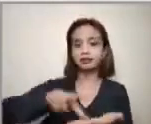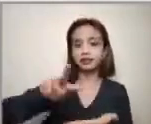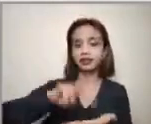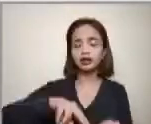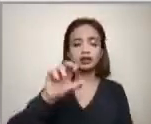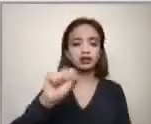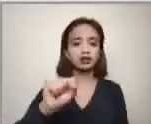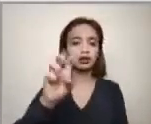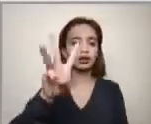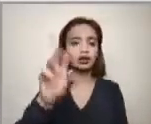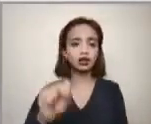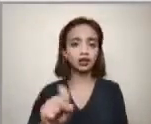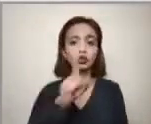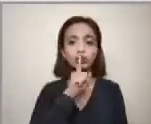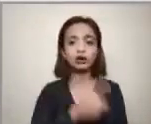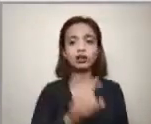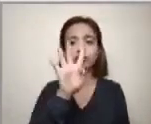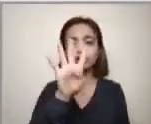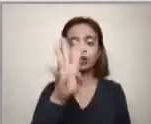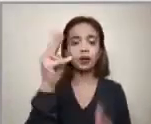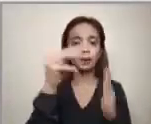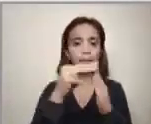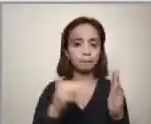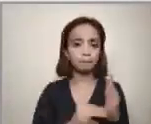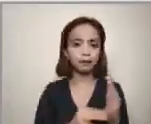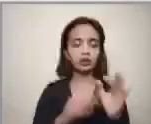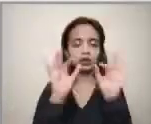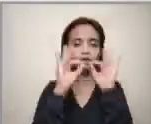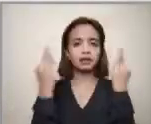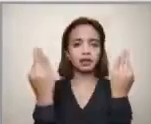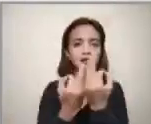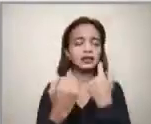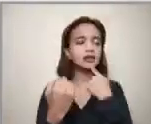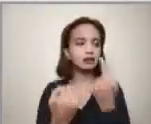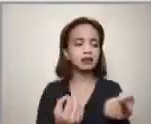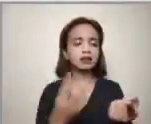nasa 4 milyong pamilya ang nagsabing nakaranas sila